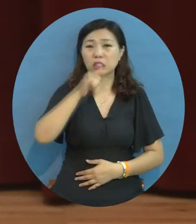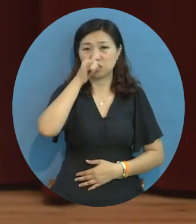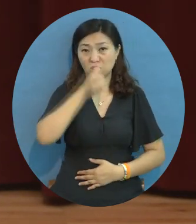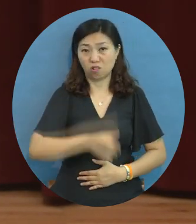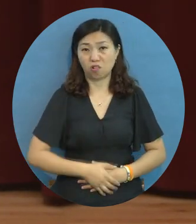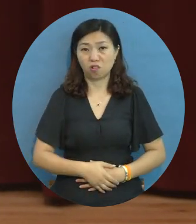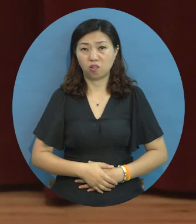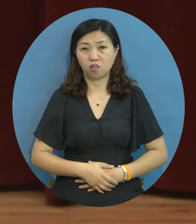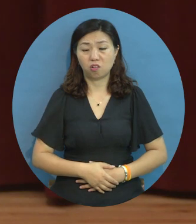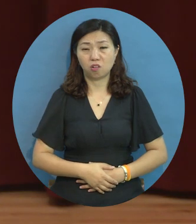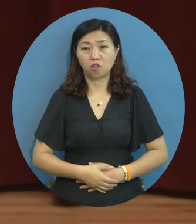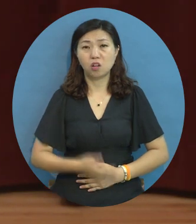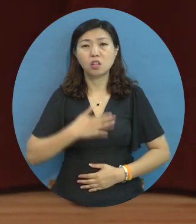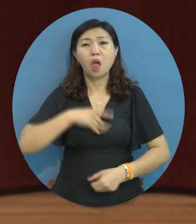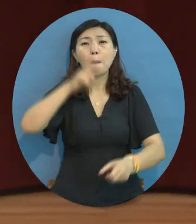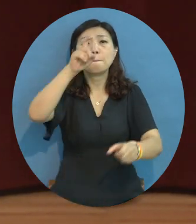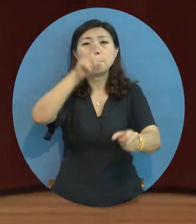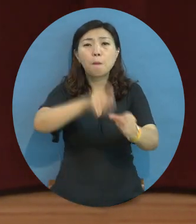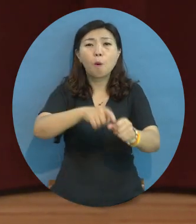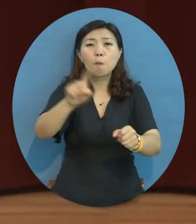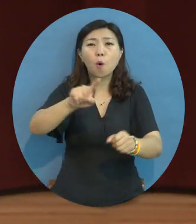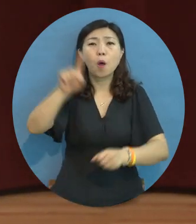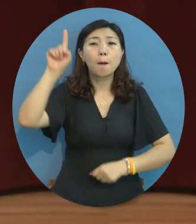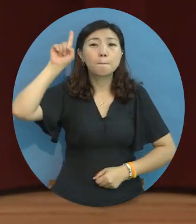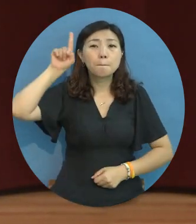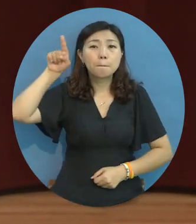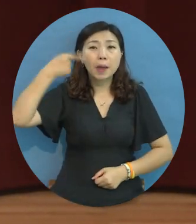내 목표는 115일 동안